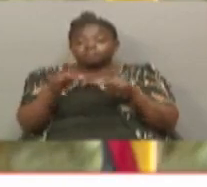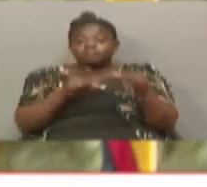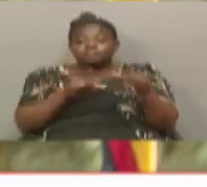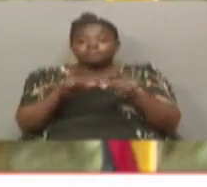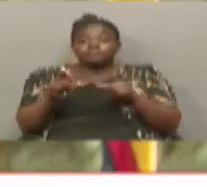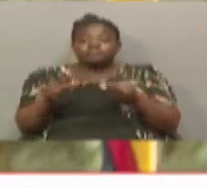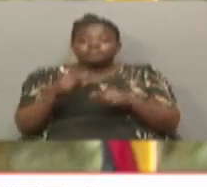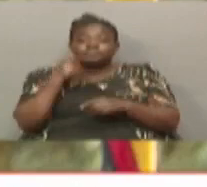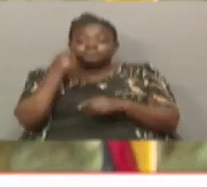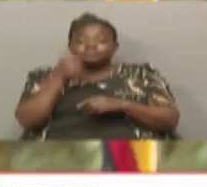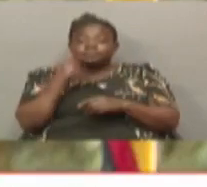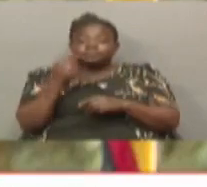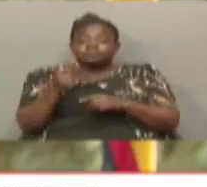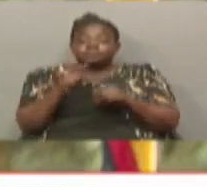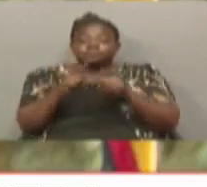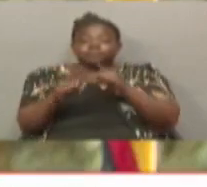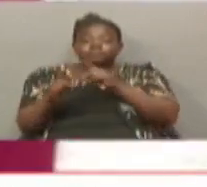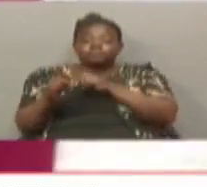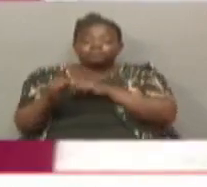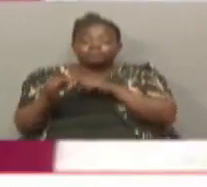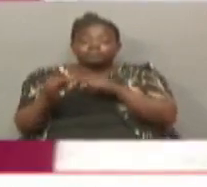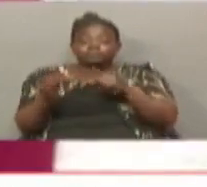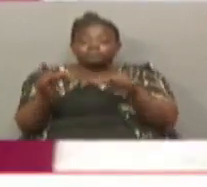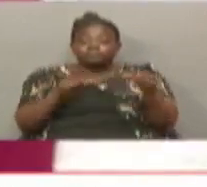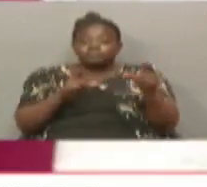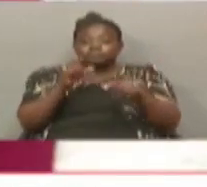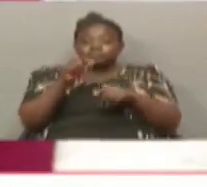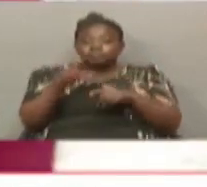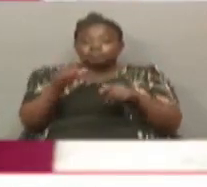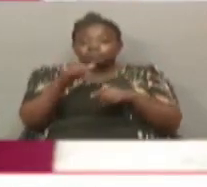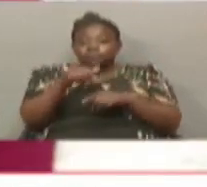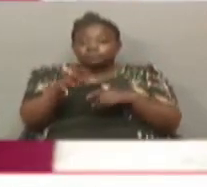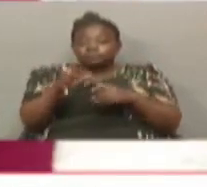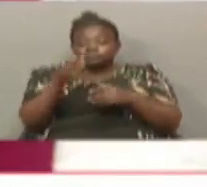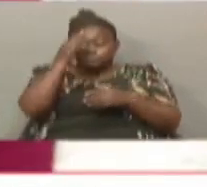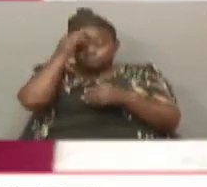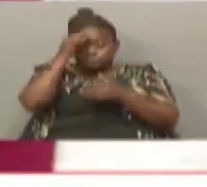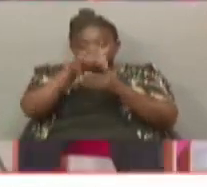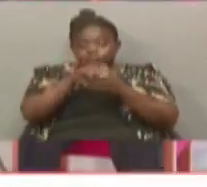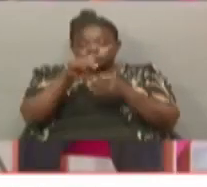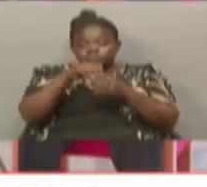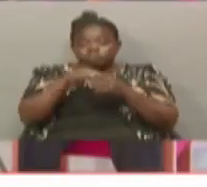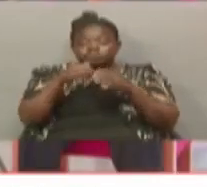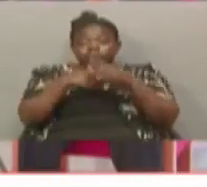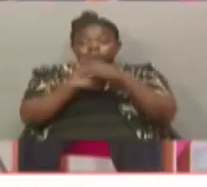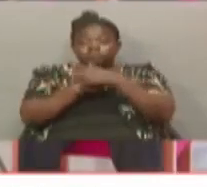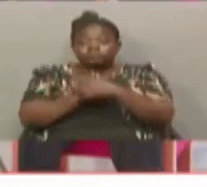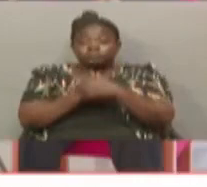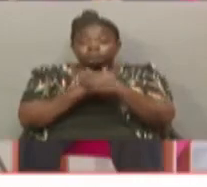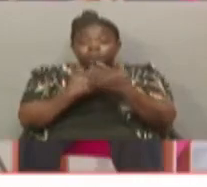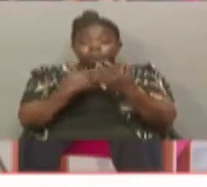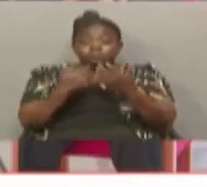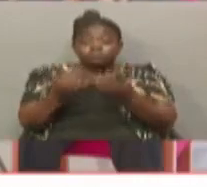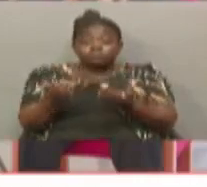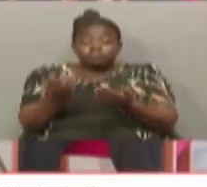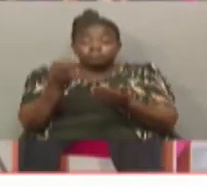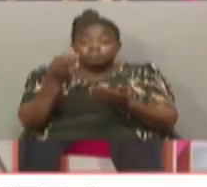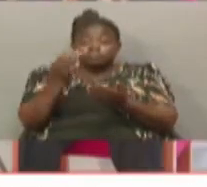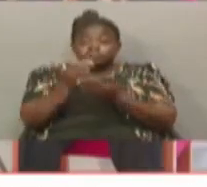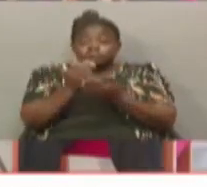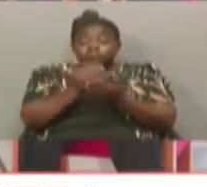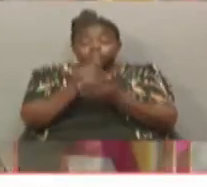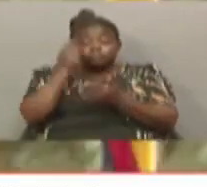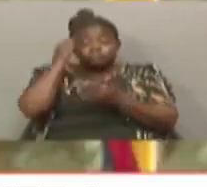ani anakuuma endimi zaffe. Agambye nti bonga bulungi bakkiriza mu buwangwa kuba gwe mulandiri gw'enkulaakulana singa buba